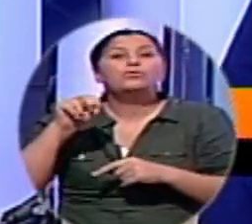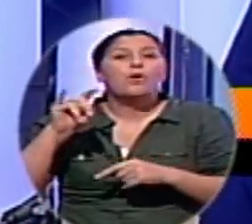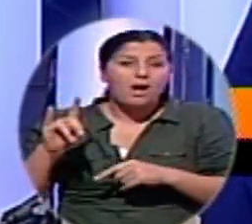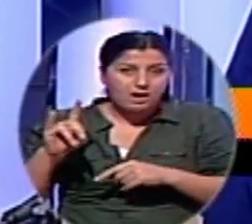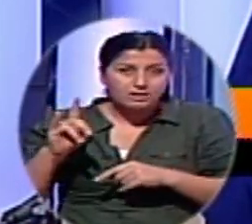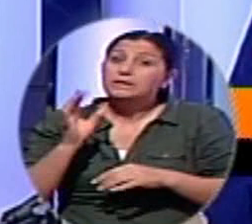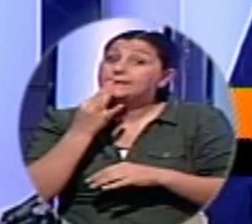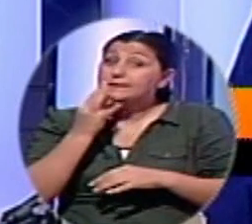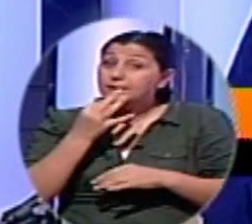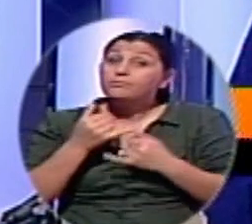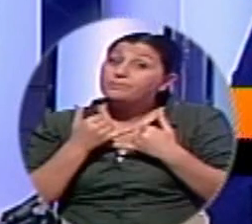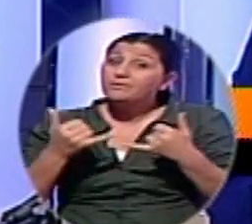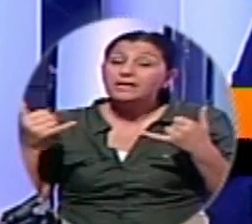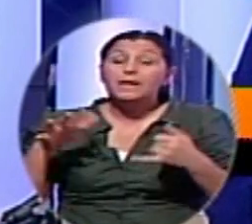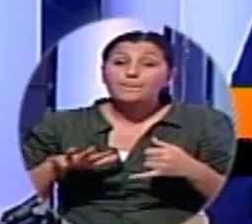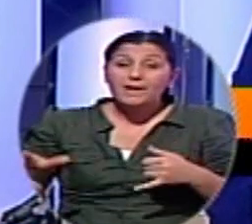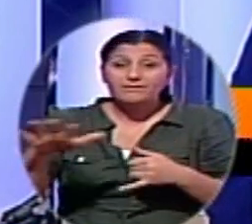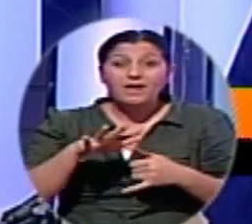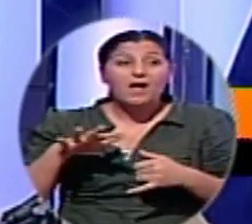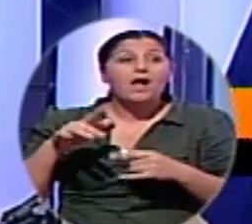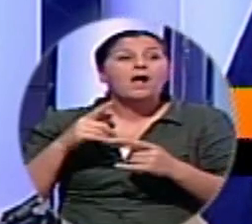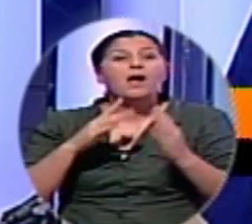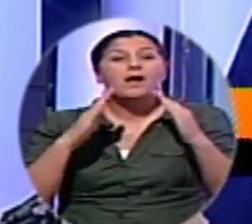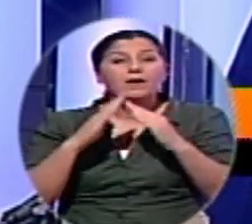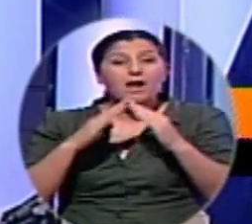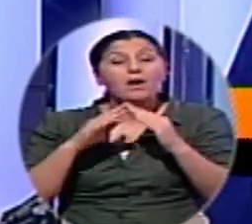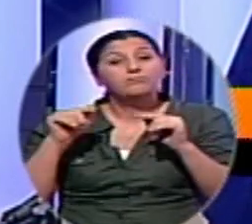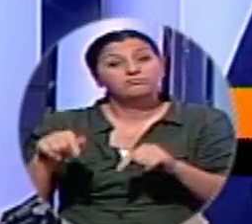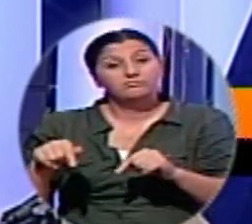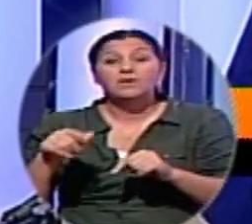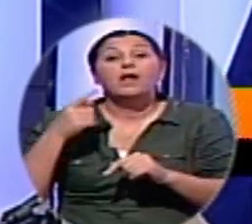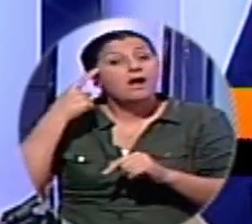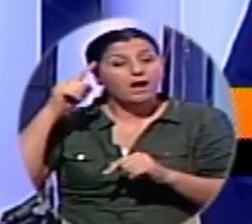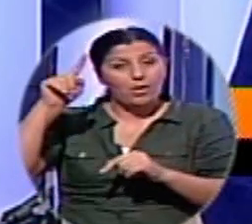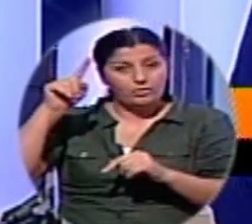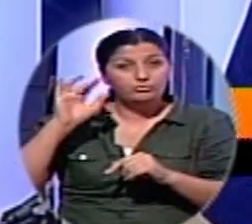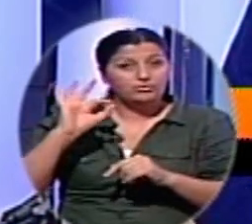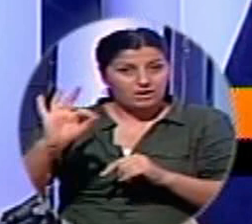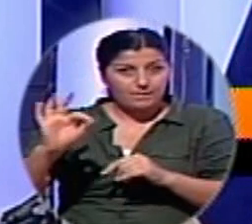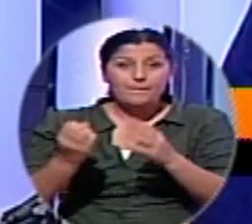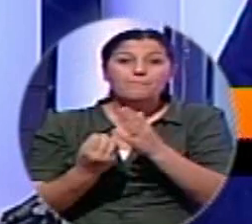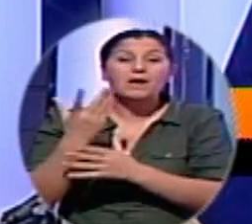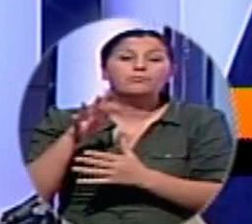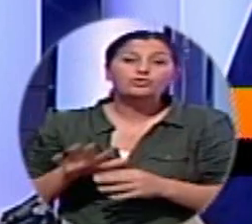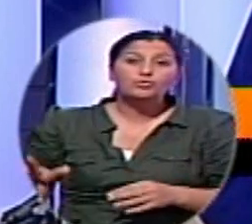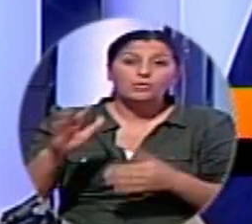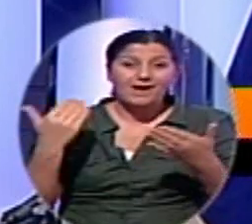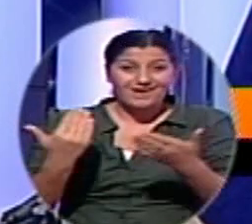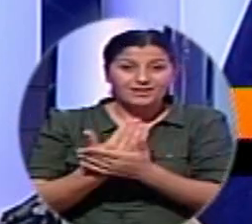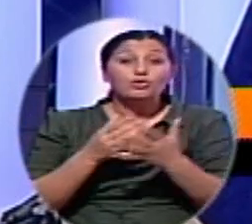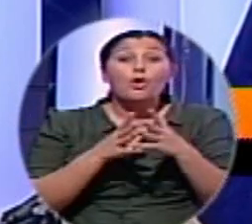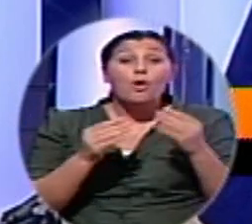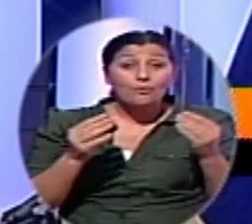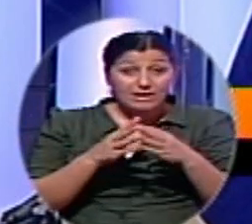צעירים שהחליטו לפתח את הפריפריה ולהתגורר בה. מן היוזמות שלהם, הקמת שכונה חדשה